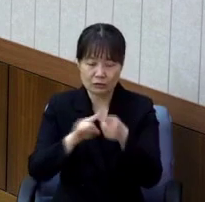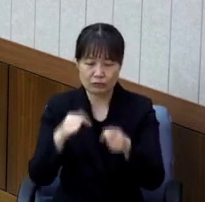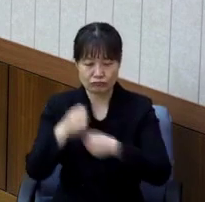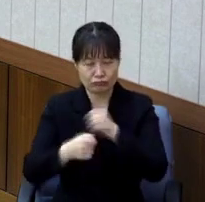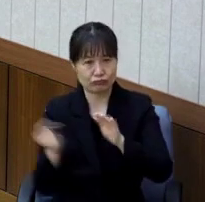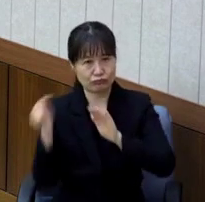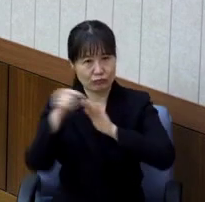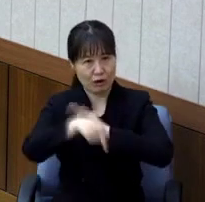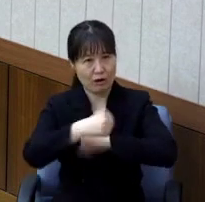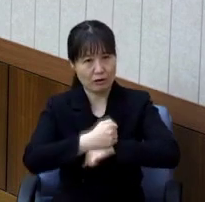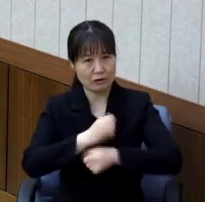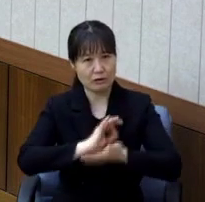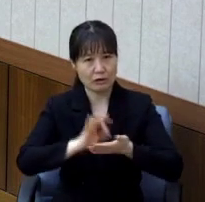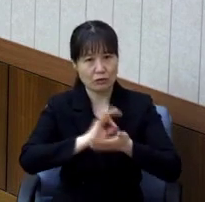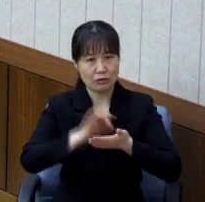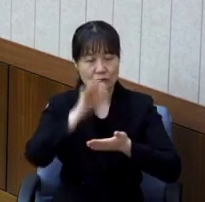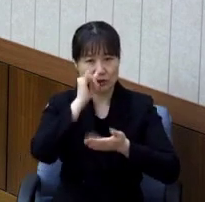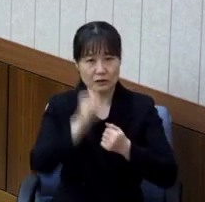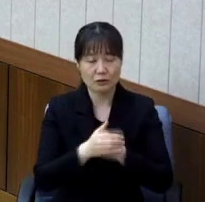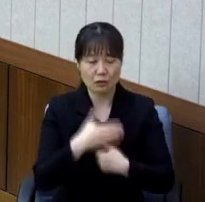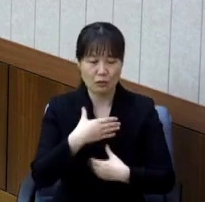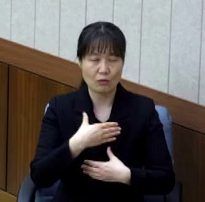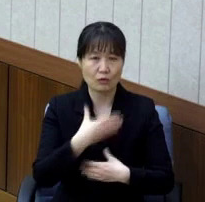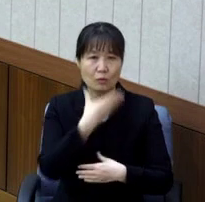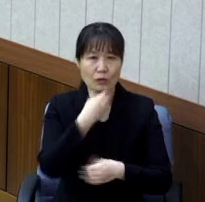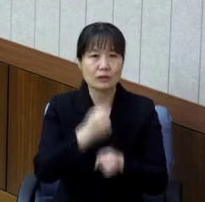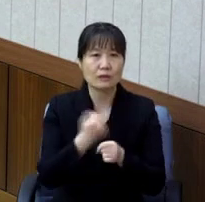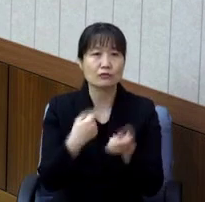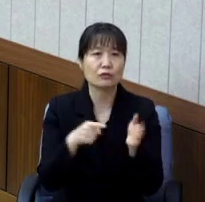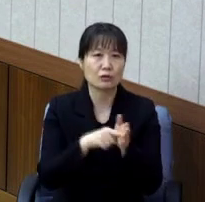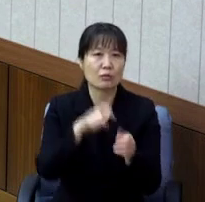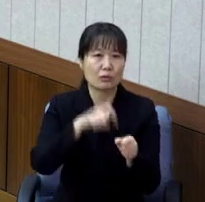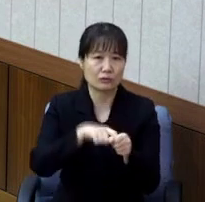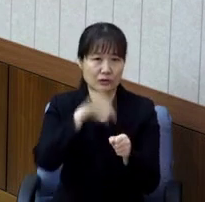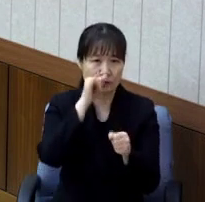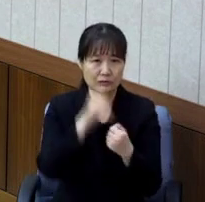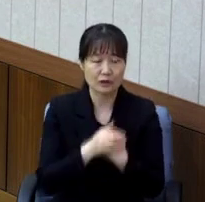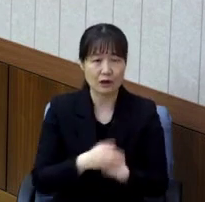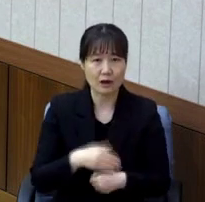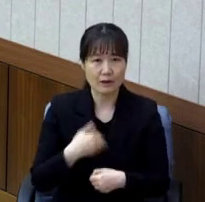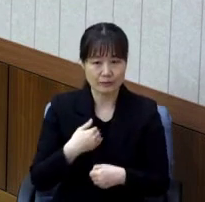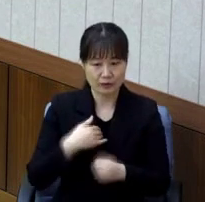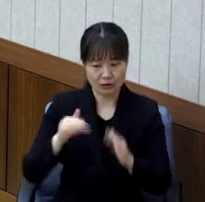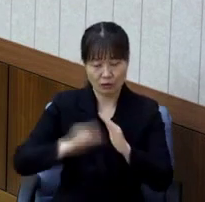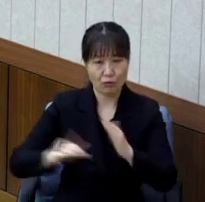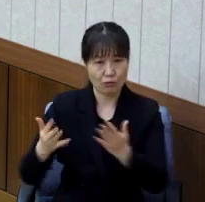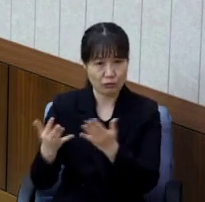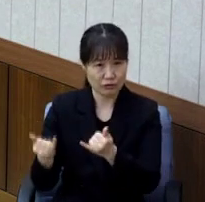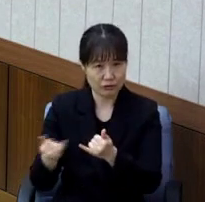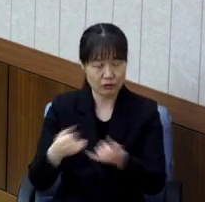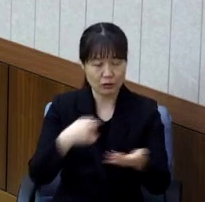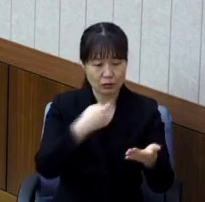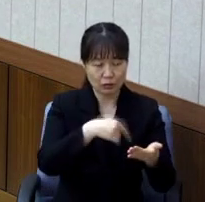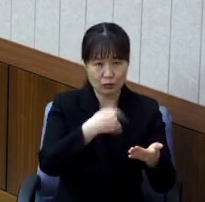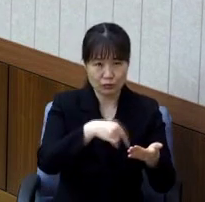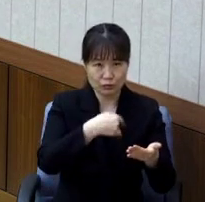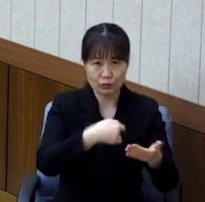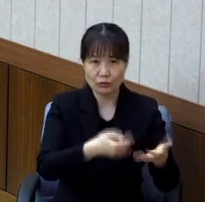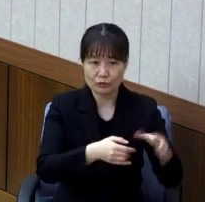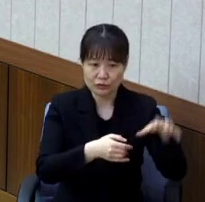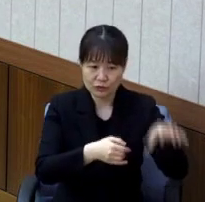높여 지역 사회의 시민 복지를 증진하고자 하였습니다 본 의원은 우리 집행부가 교육 지원청 및 관내